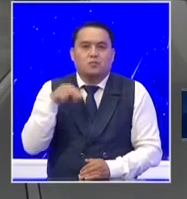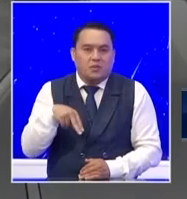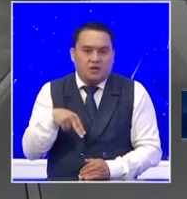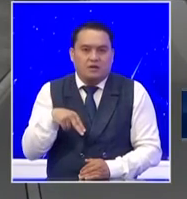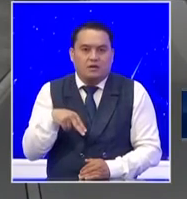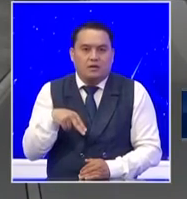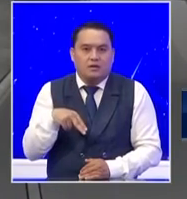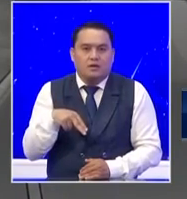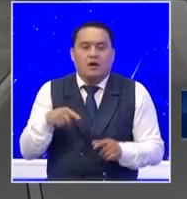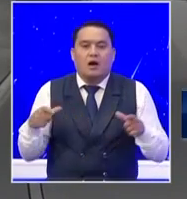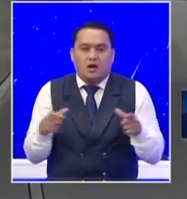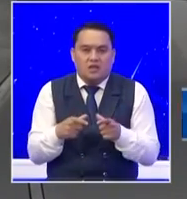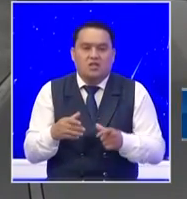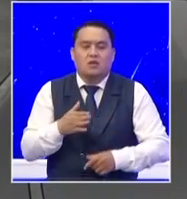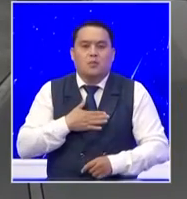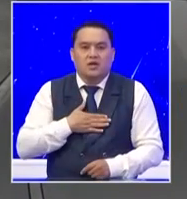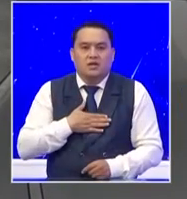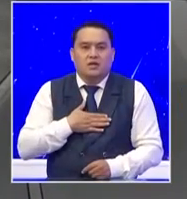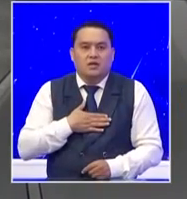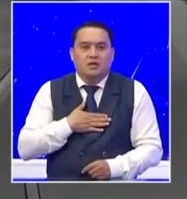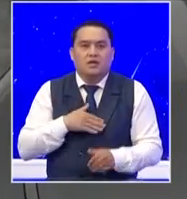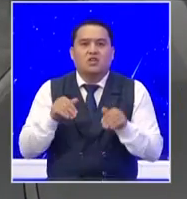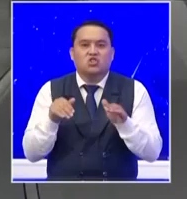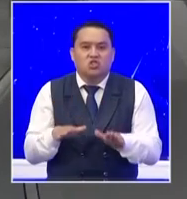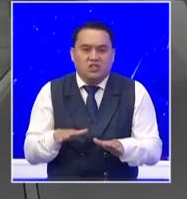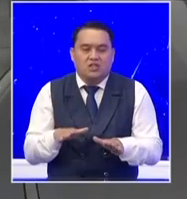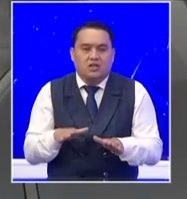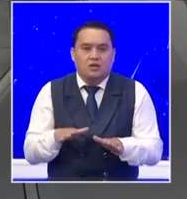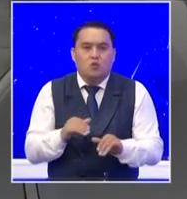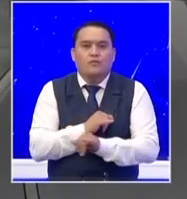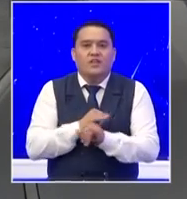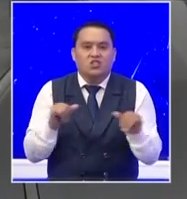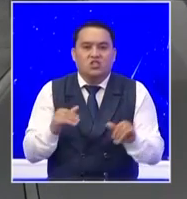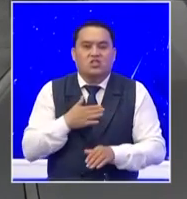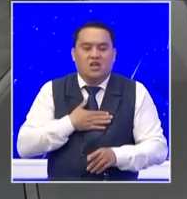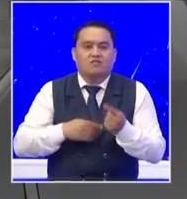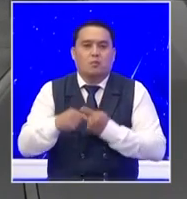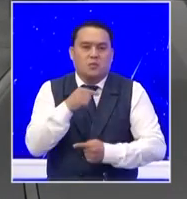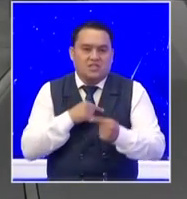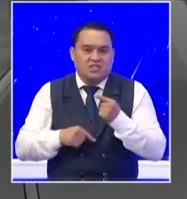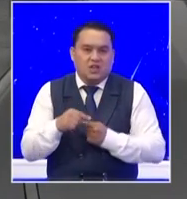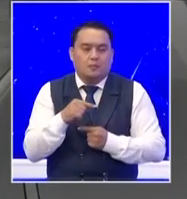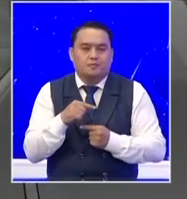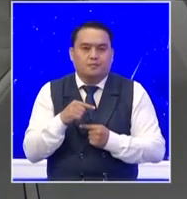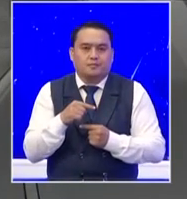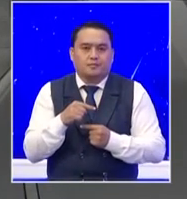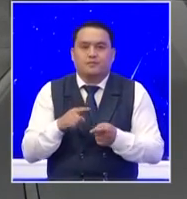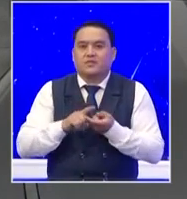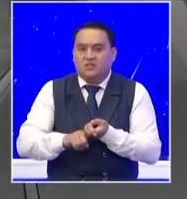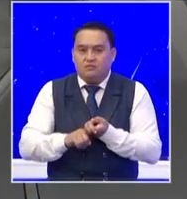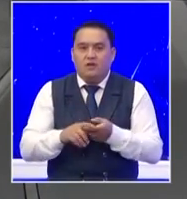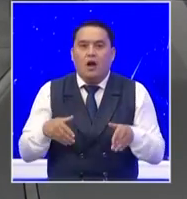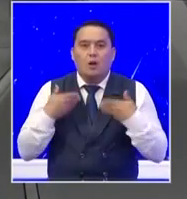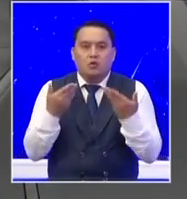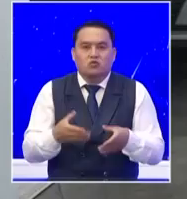чрезвычайного положения и карантина, да, мы все-таки приняли решение о расширении нашего бизнеса. Вот, и в связи с чем